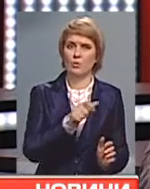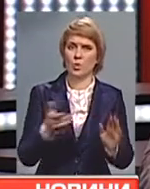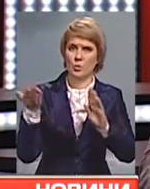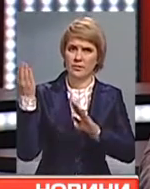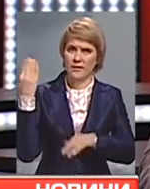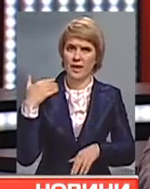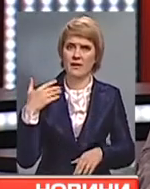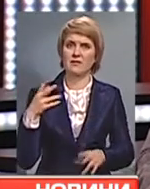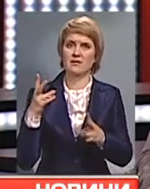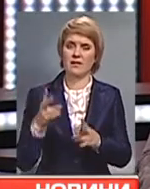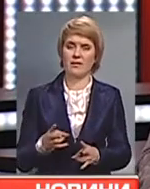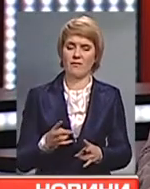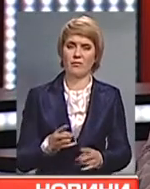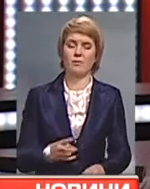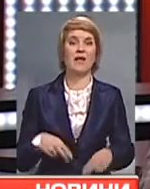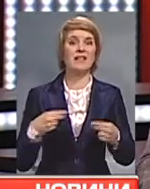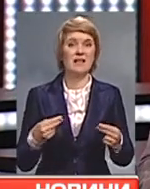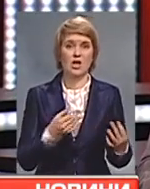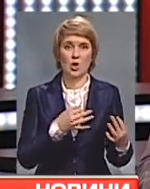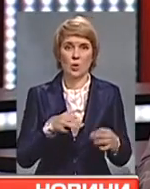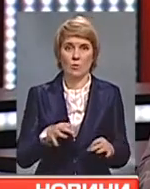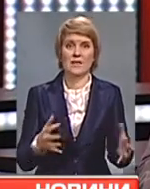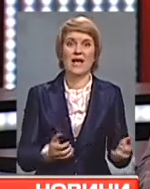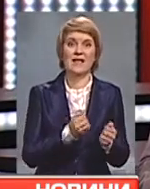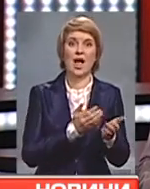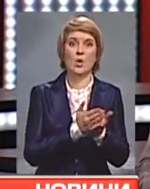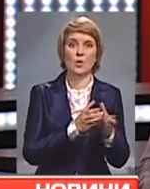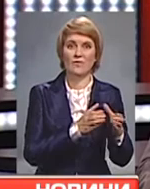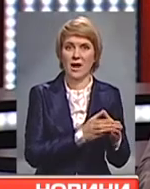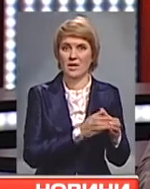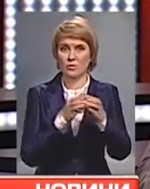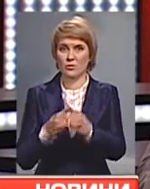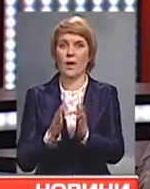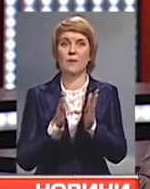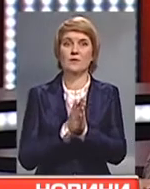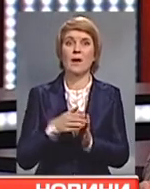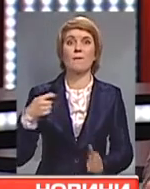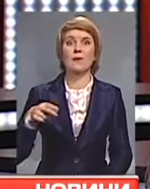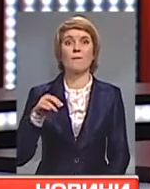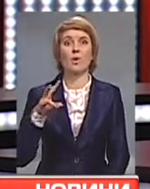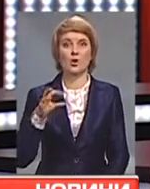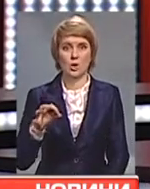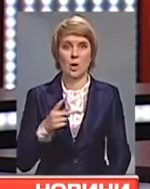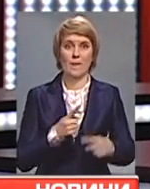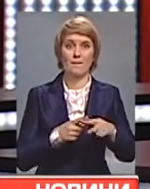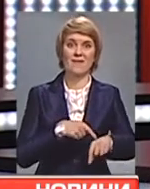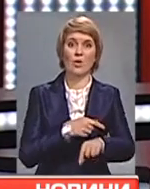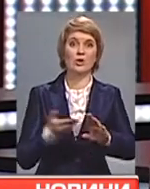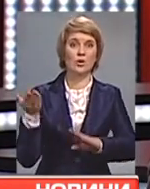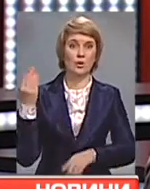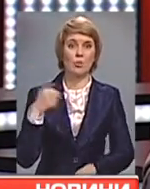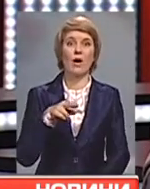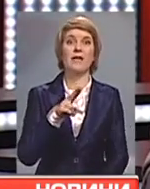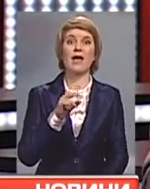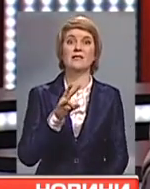Надати допуск до купальні українським рятувальникам і правоохоронцям зранку закликав президент Петро Порошенко. Однак півгодини тому на засіданні Кабміну прем'єр Арсеній